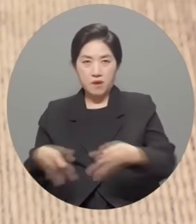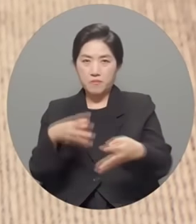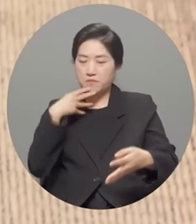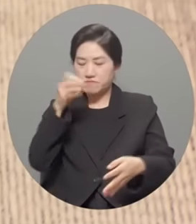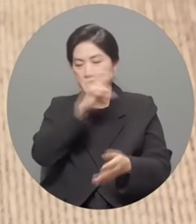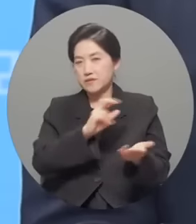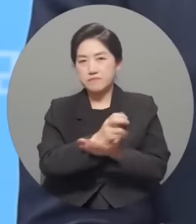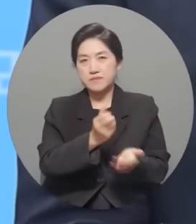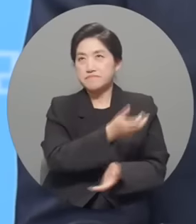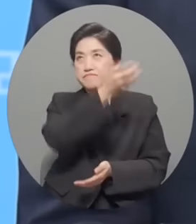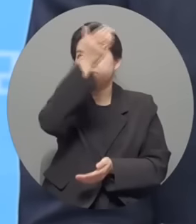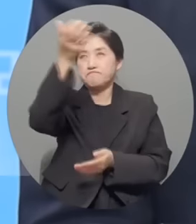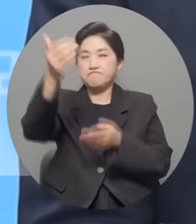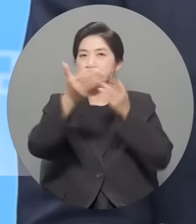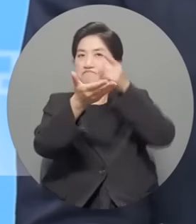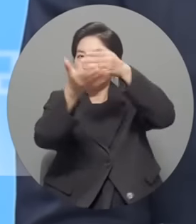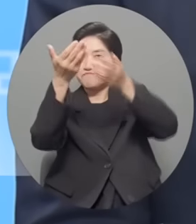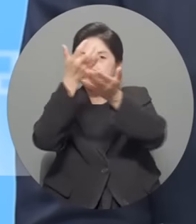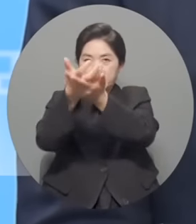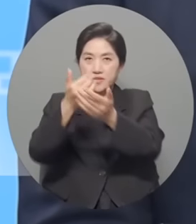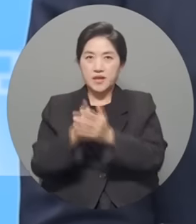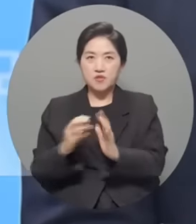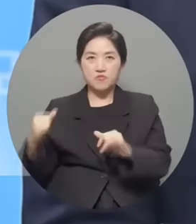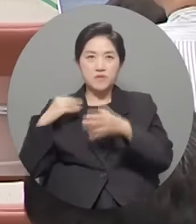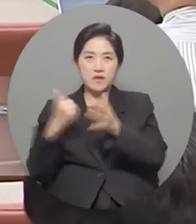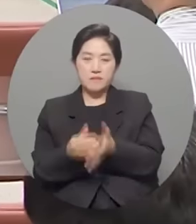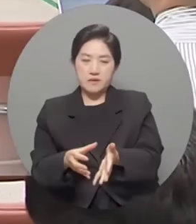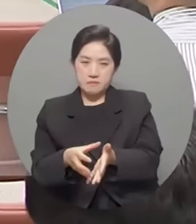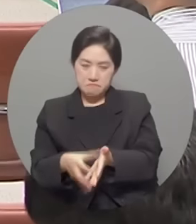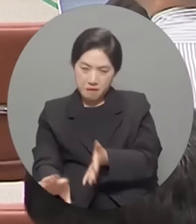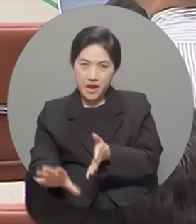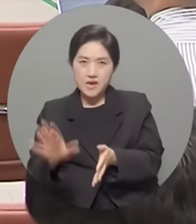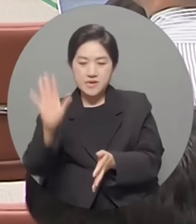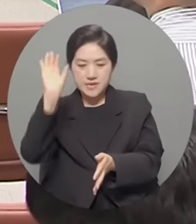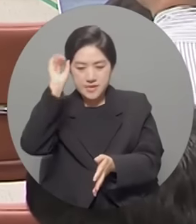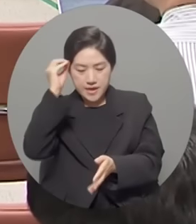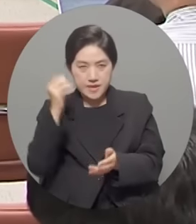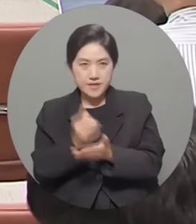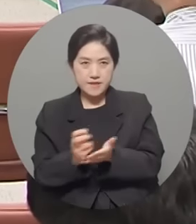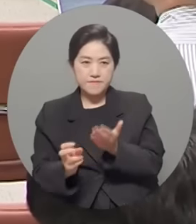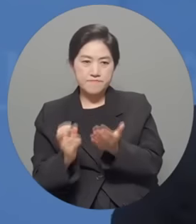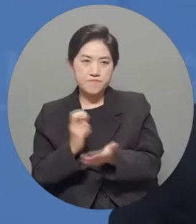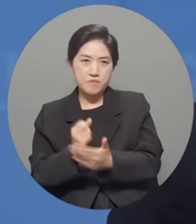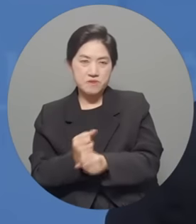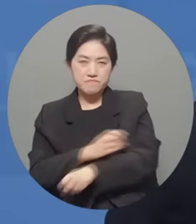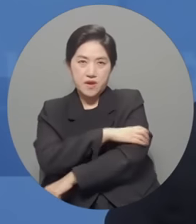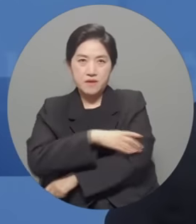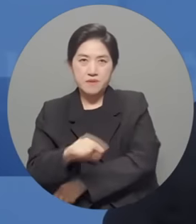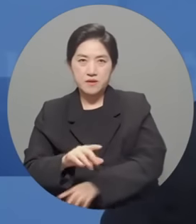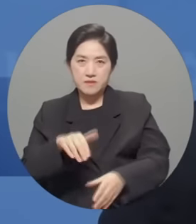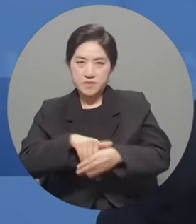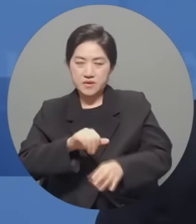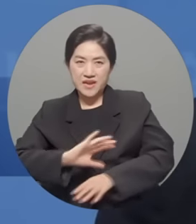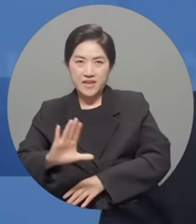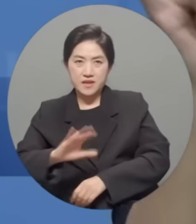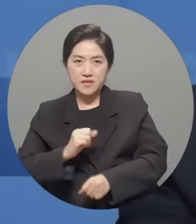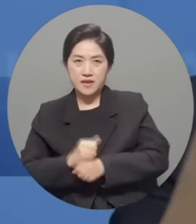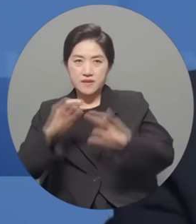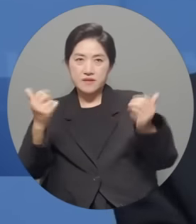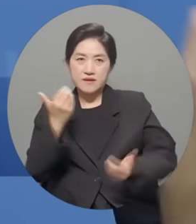처리됐습니다. 국민의힘은 막장 정치, 입법 횡포라며 표결에 불참했습니다. 사회적 갈등